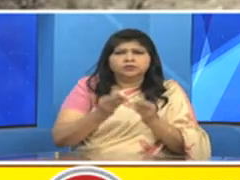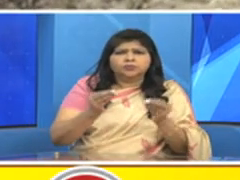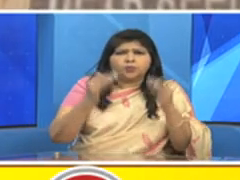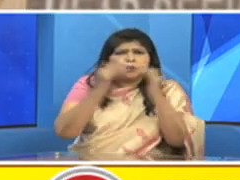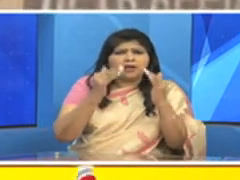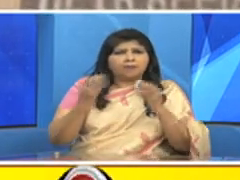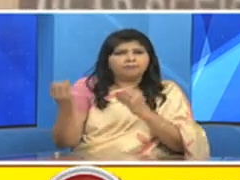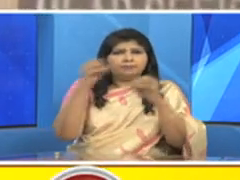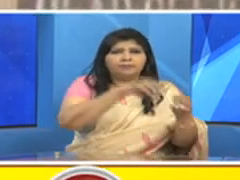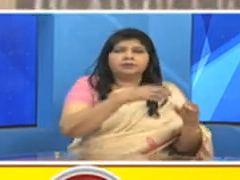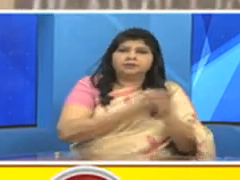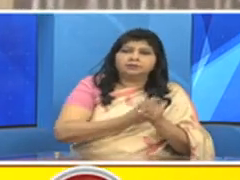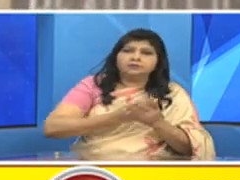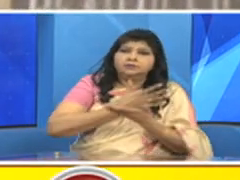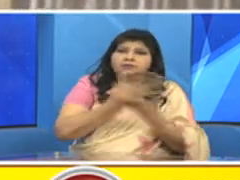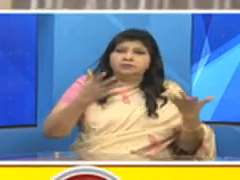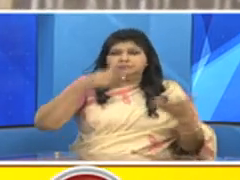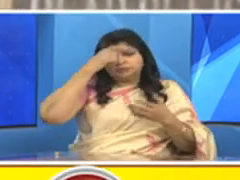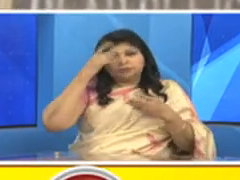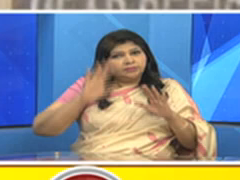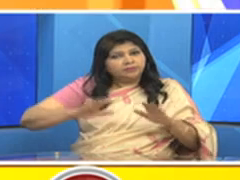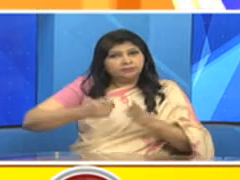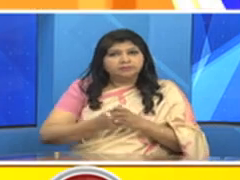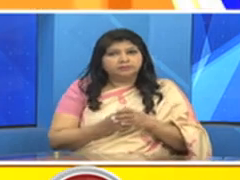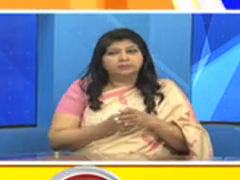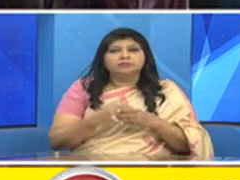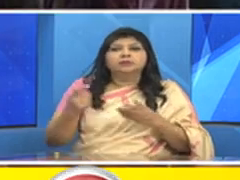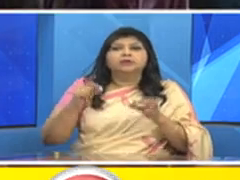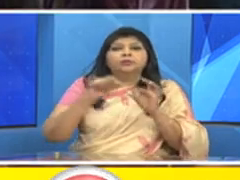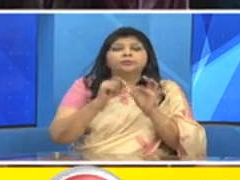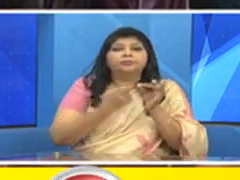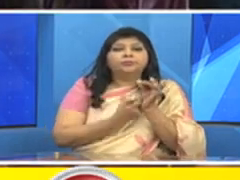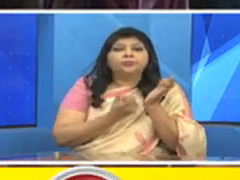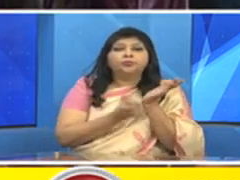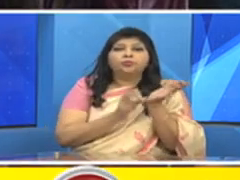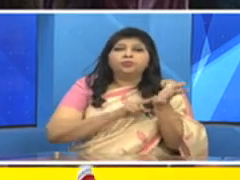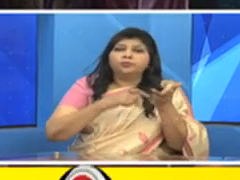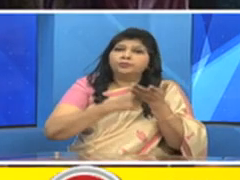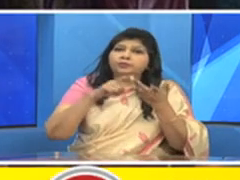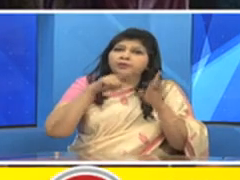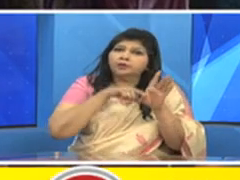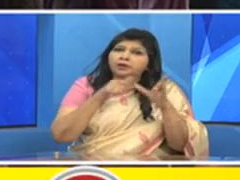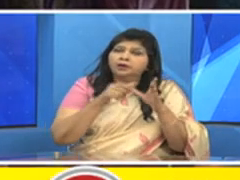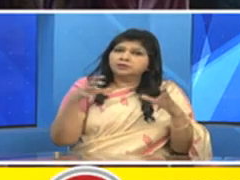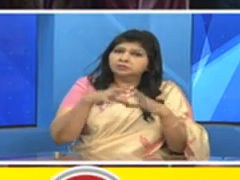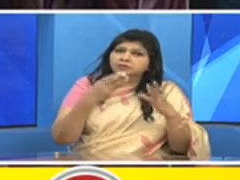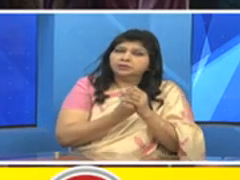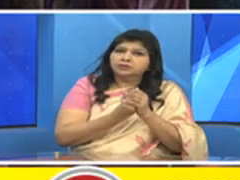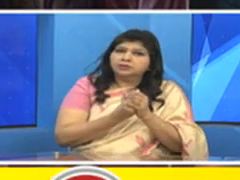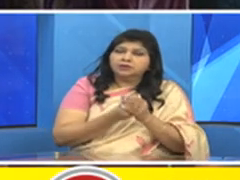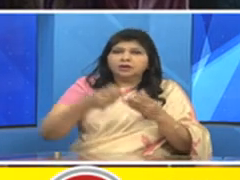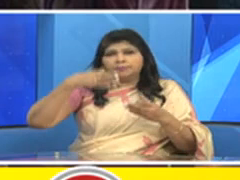कैंपों में रखा गया। यह बहुत पीड़ादायक है कि ब्रू रियांग समुदाय के लोगों ने शरणार्थी के रूप